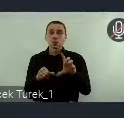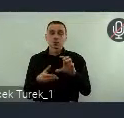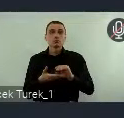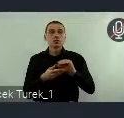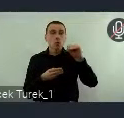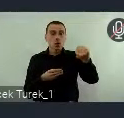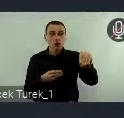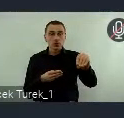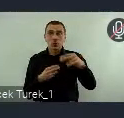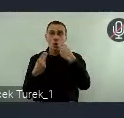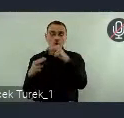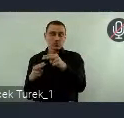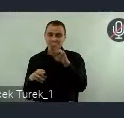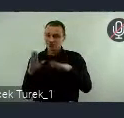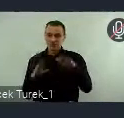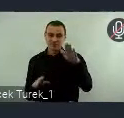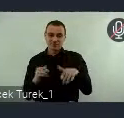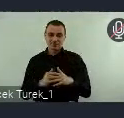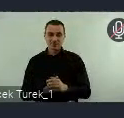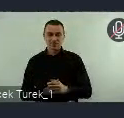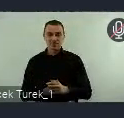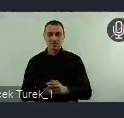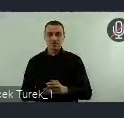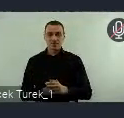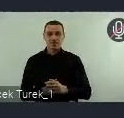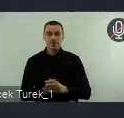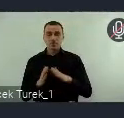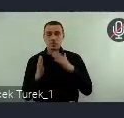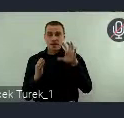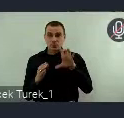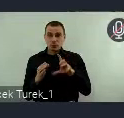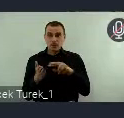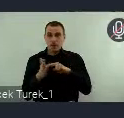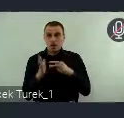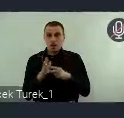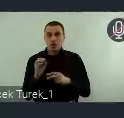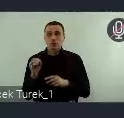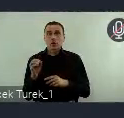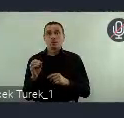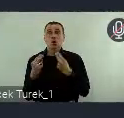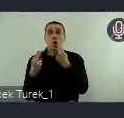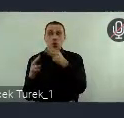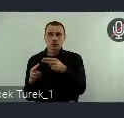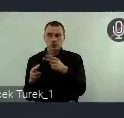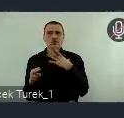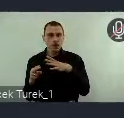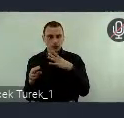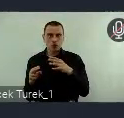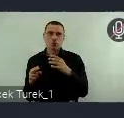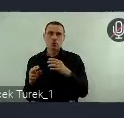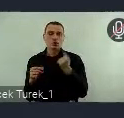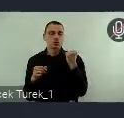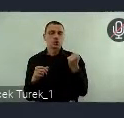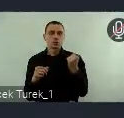oddawać ale jeśli nawet za planujecie te 500 złotych i będziecie musieli docelowo oddać Moim zdaniem świadczenie zawala tylko